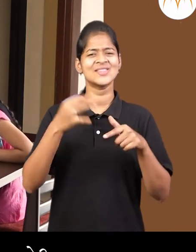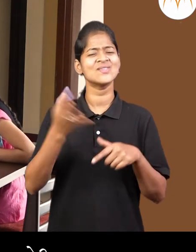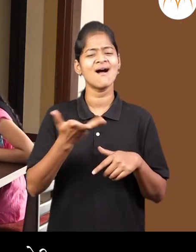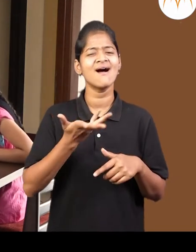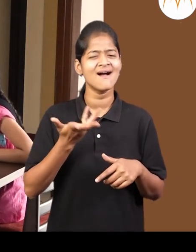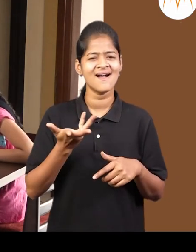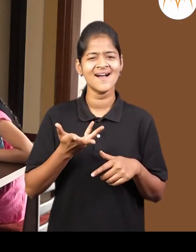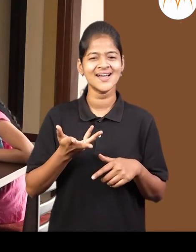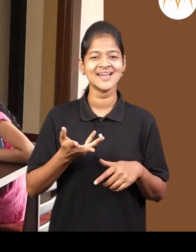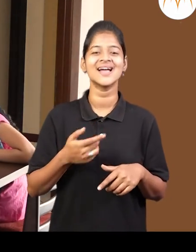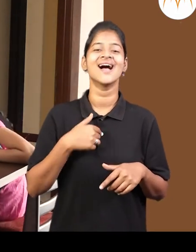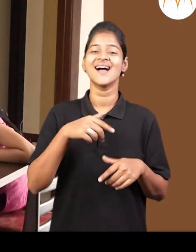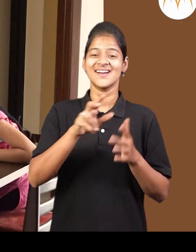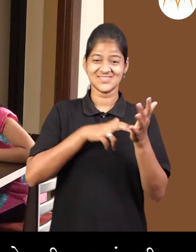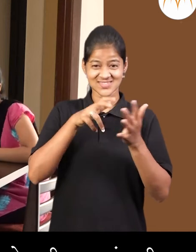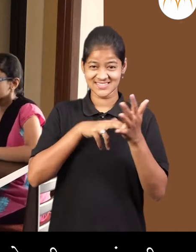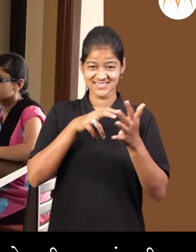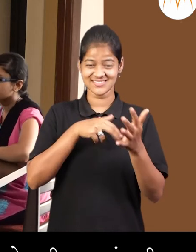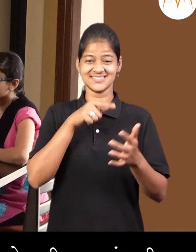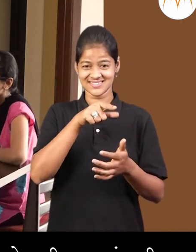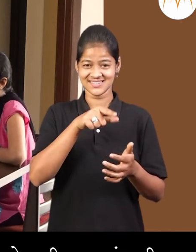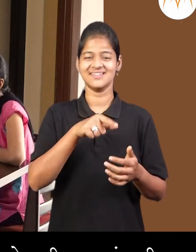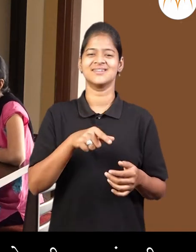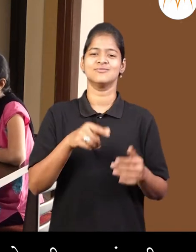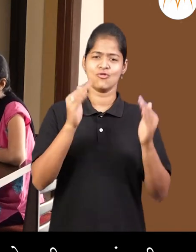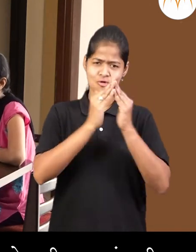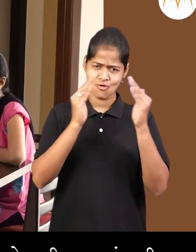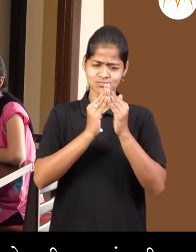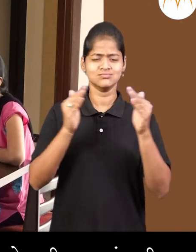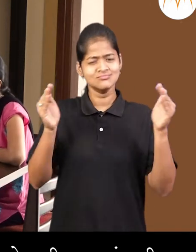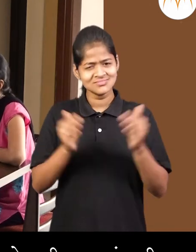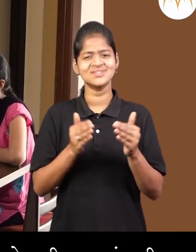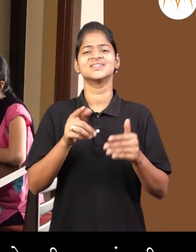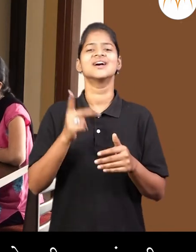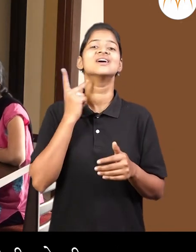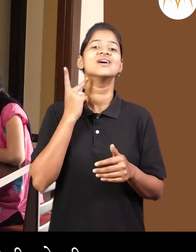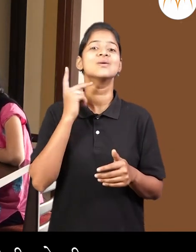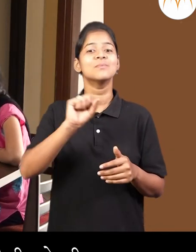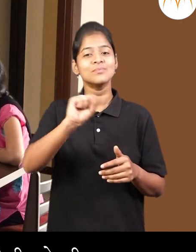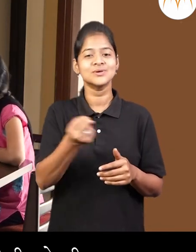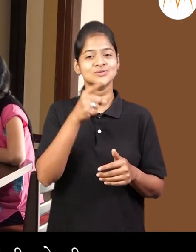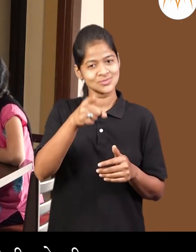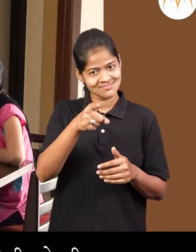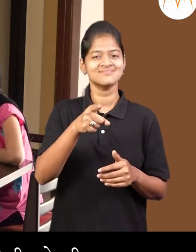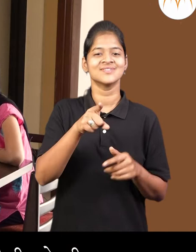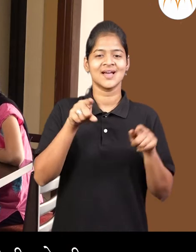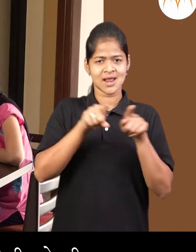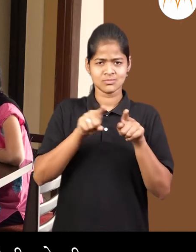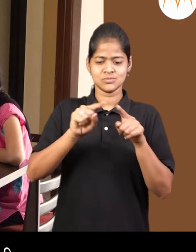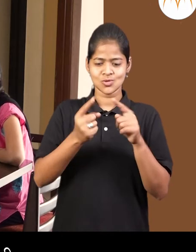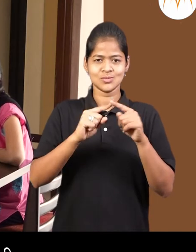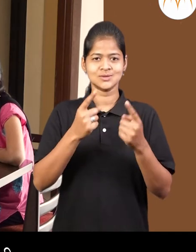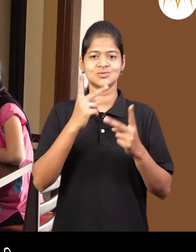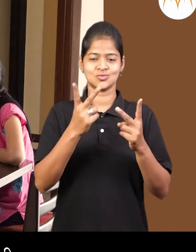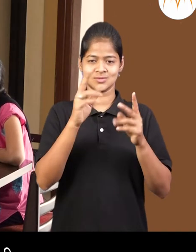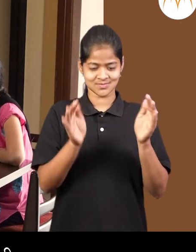आहे? अगं, आपलं शेत आहे ना, त्याच्यावरती एक छोटस घर बांधायचं आहे सुनील काकांसाठी. म्हणजे दोन खोल्या, एक छोटीशी ओसरी